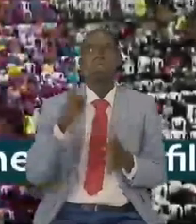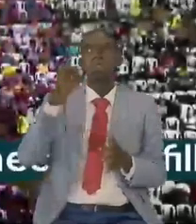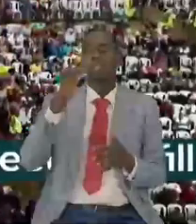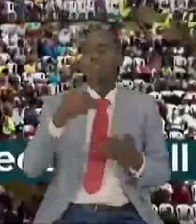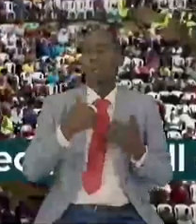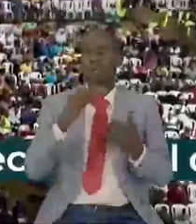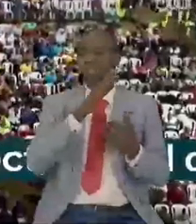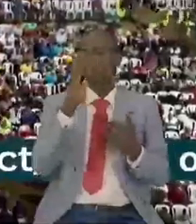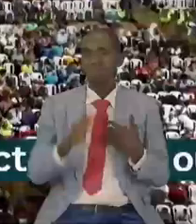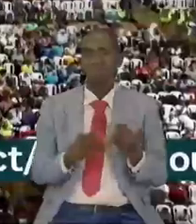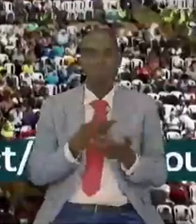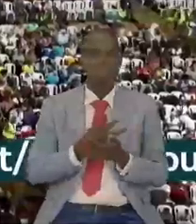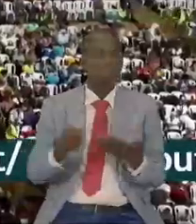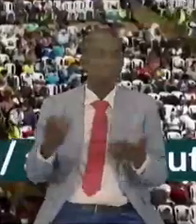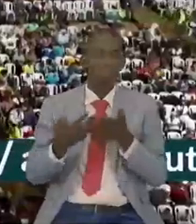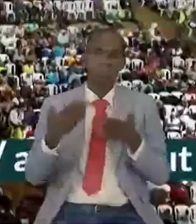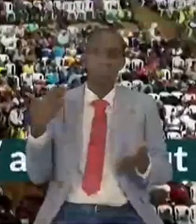Occupons-nous.